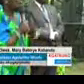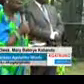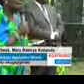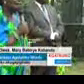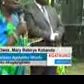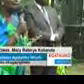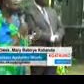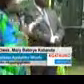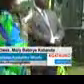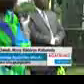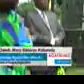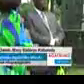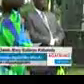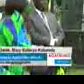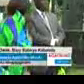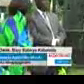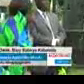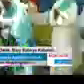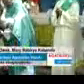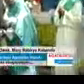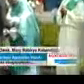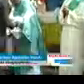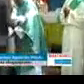Kisa omuvubuka yanywa njaga.